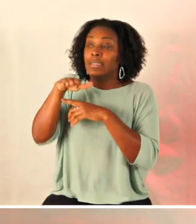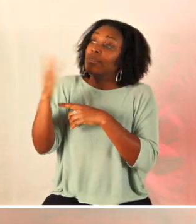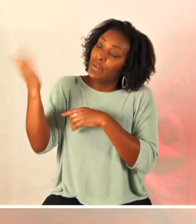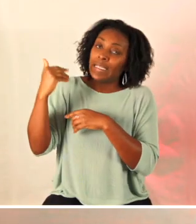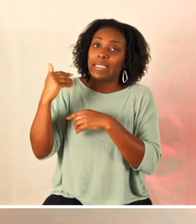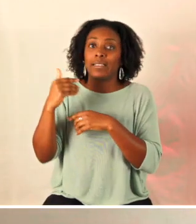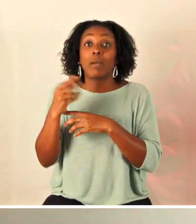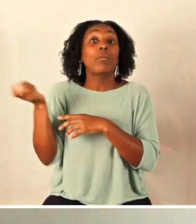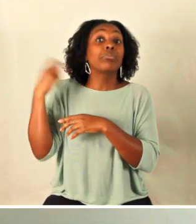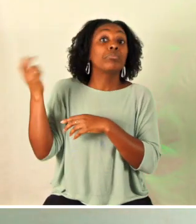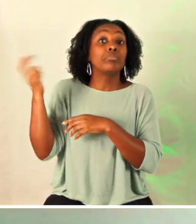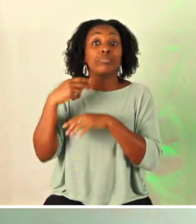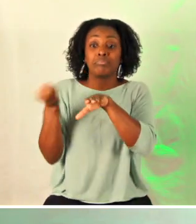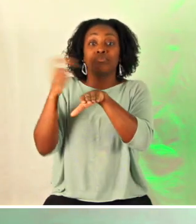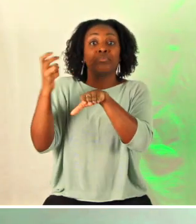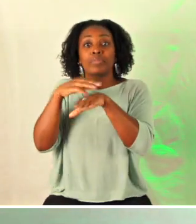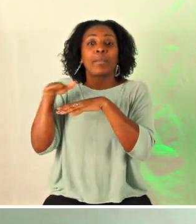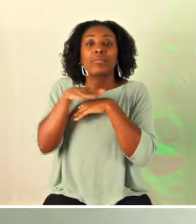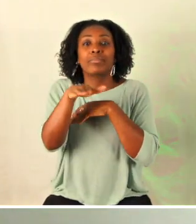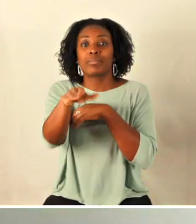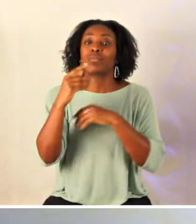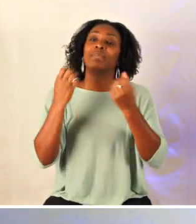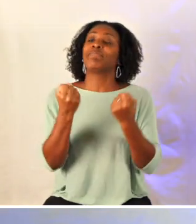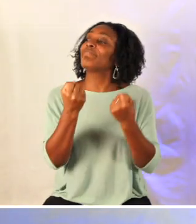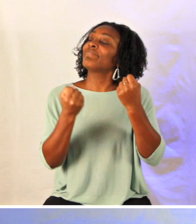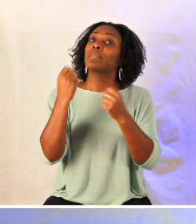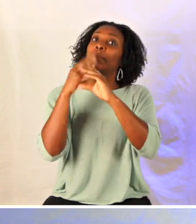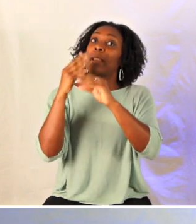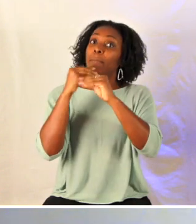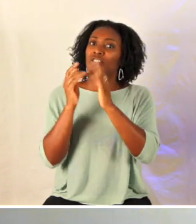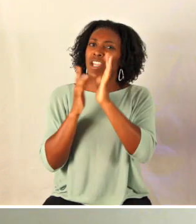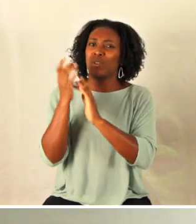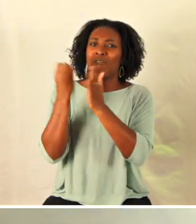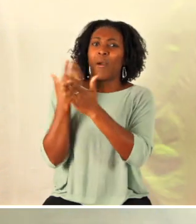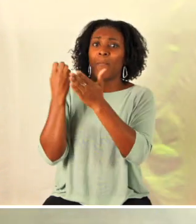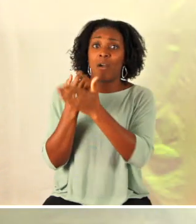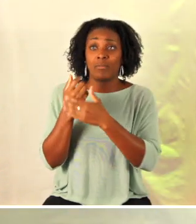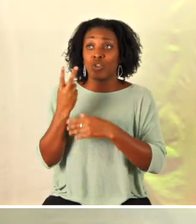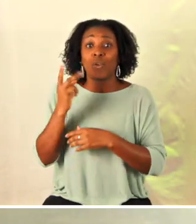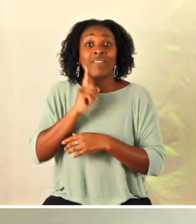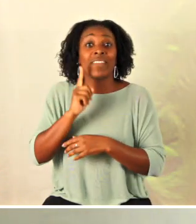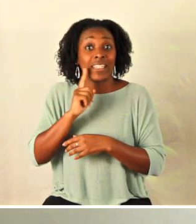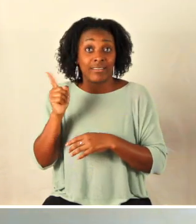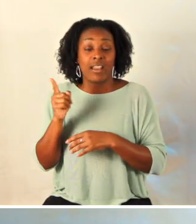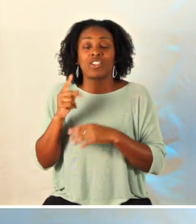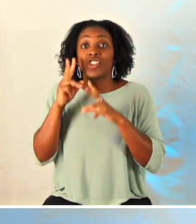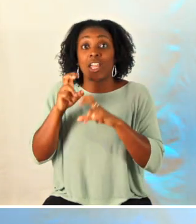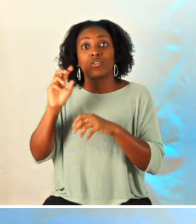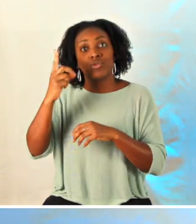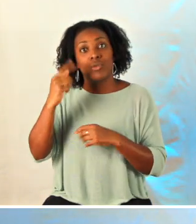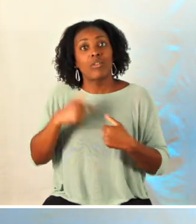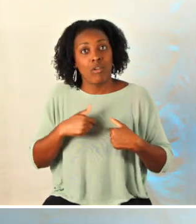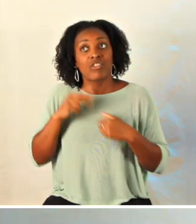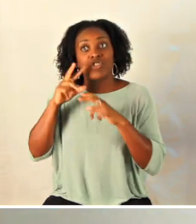direction, mais je suis allé. Et puis pendant le chemin, on a pu parler du Seigneur. Et puis, elle cherchait Dieu. Une des 2 personnes cherchait Dieu dans la